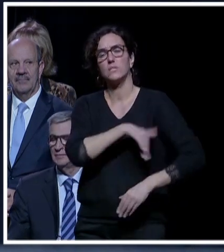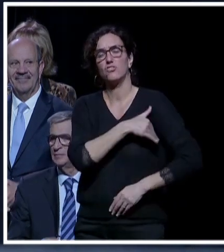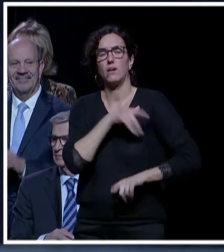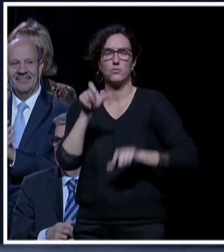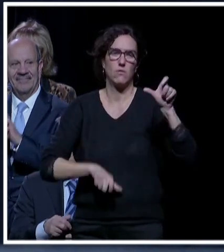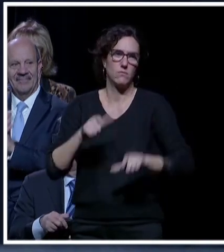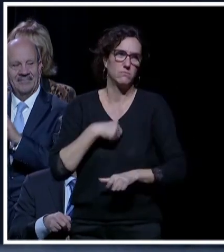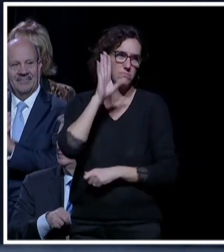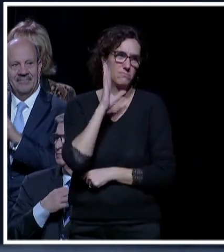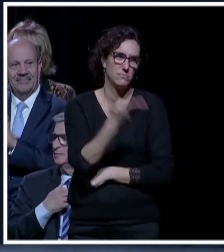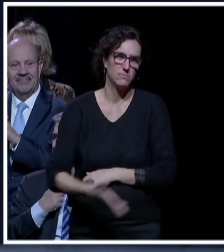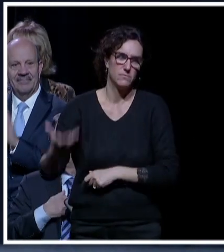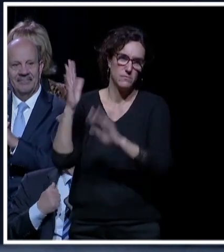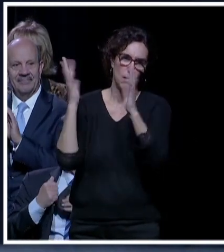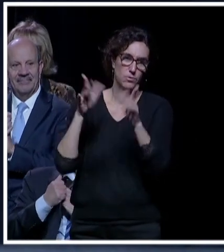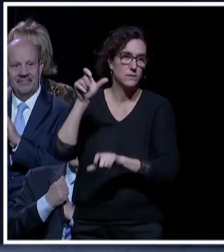très sincèrement.